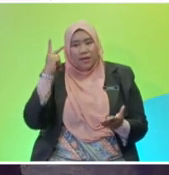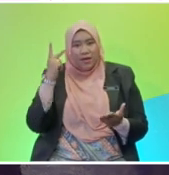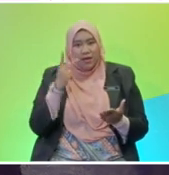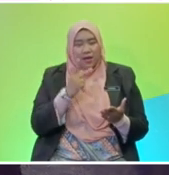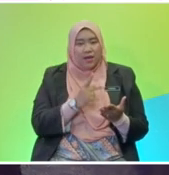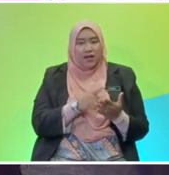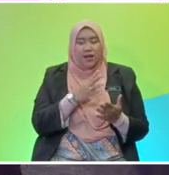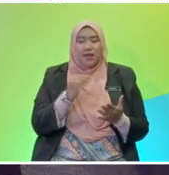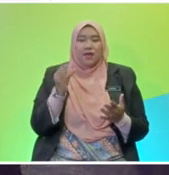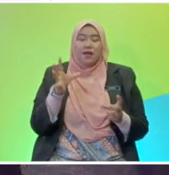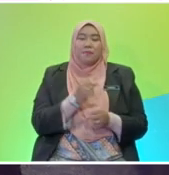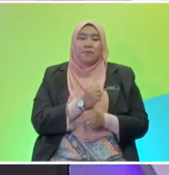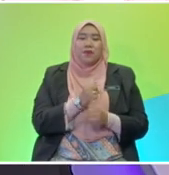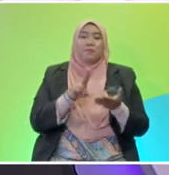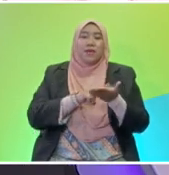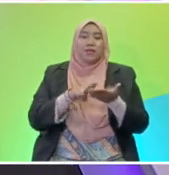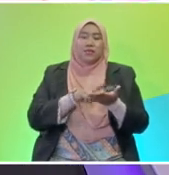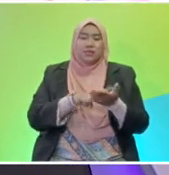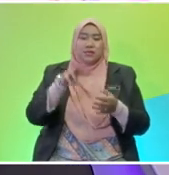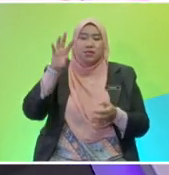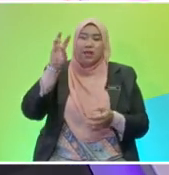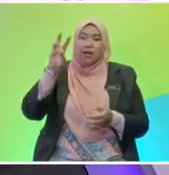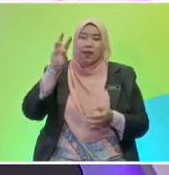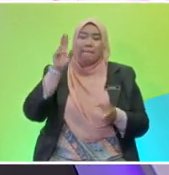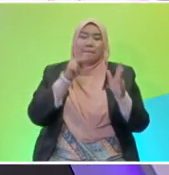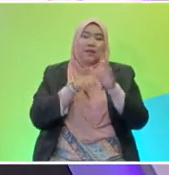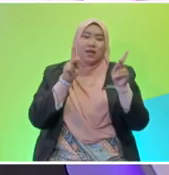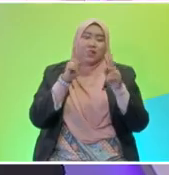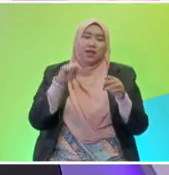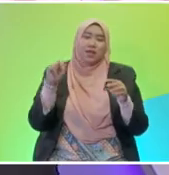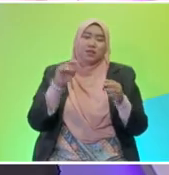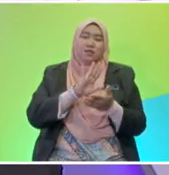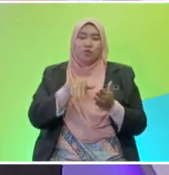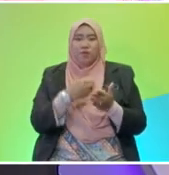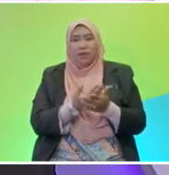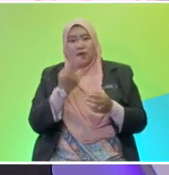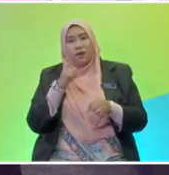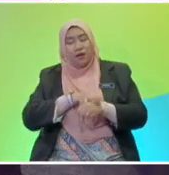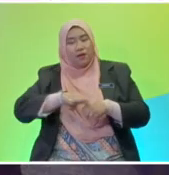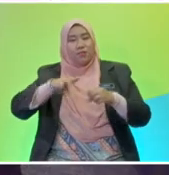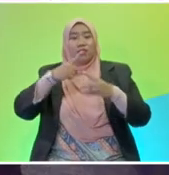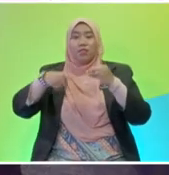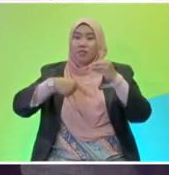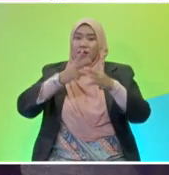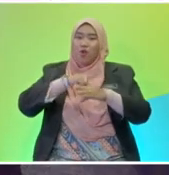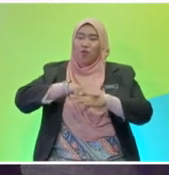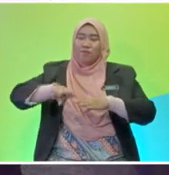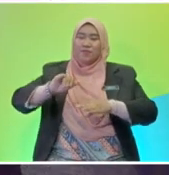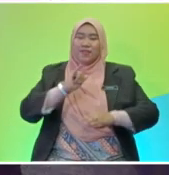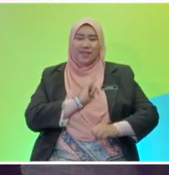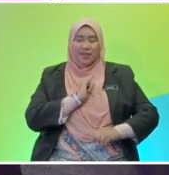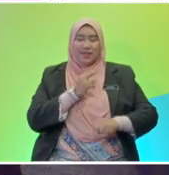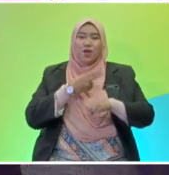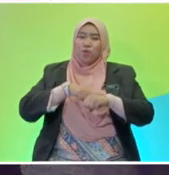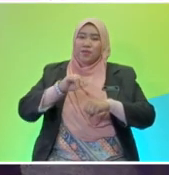yang mengandung suku kata terbuka yang semuanya berkaitan dengan hobi semuanya berkaitan dengan hobi mobile Legends